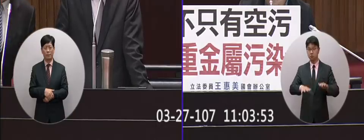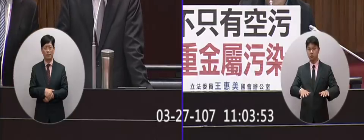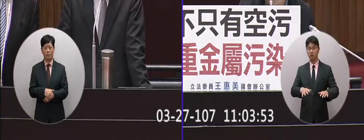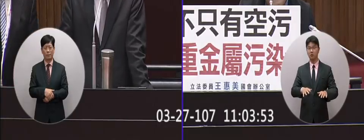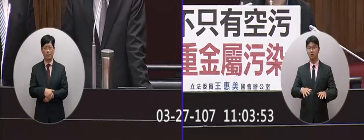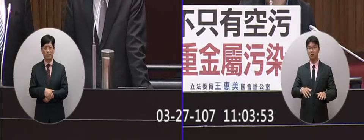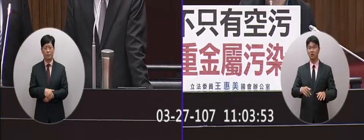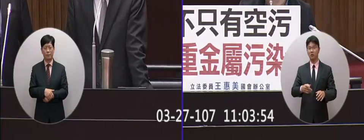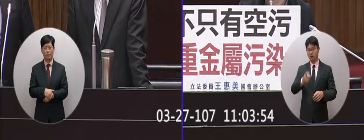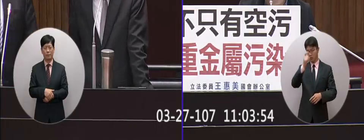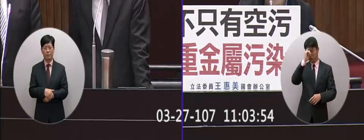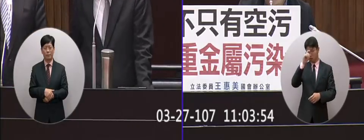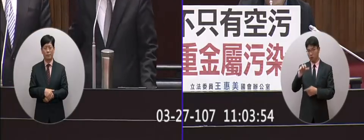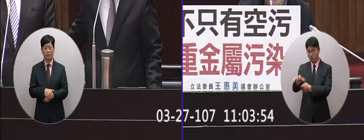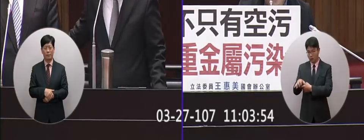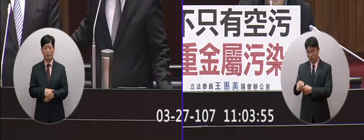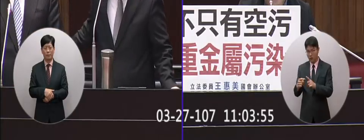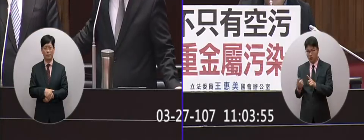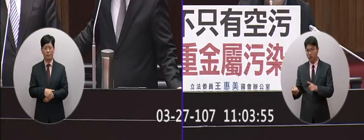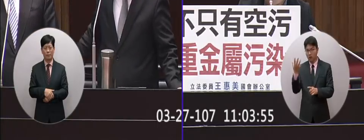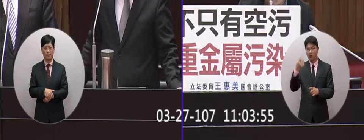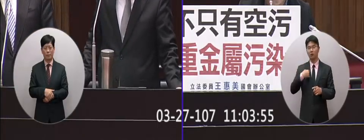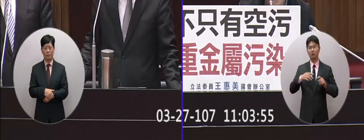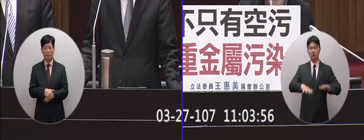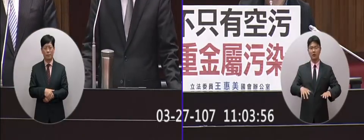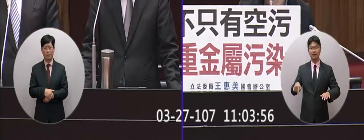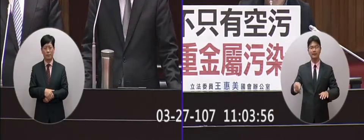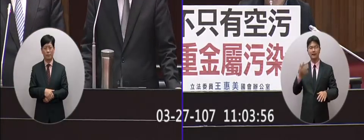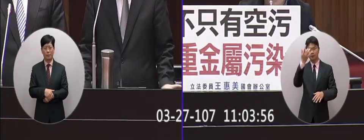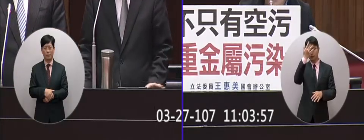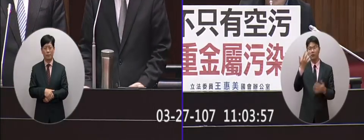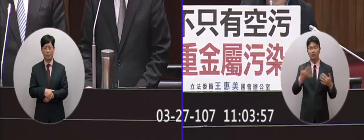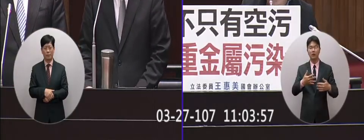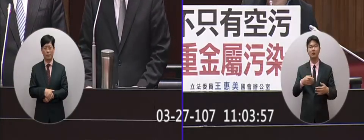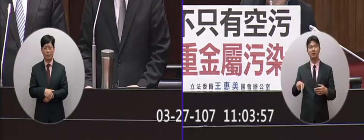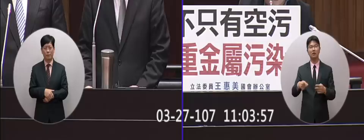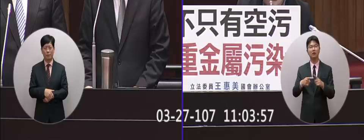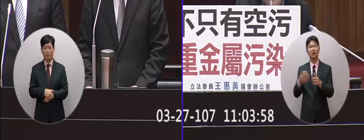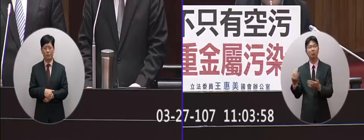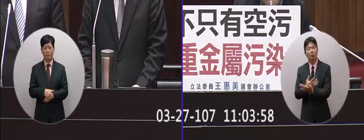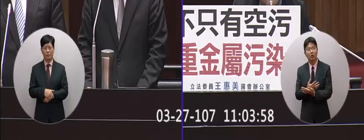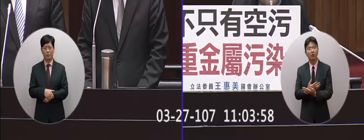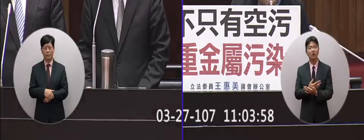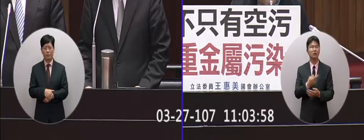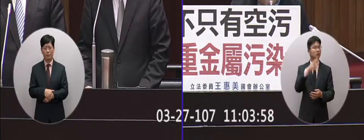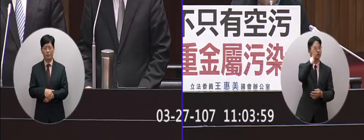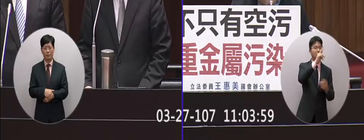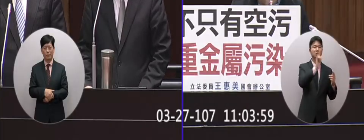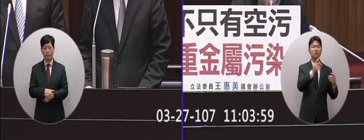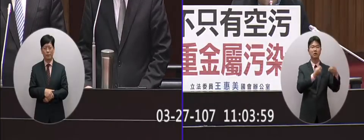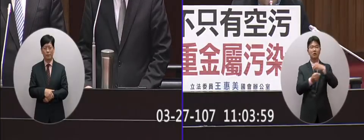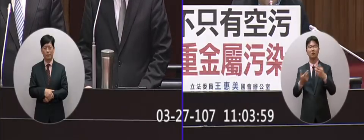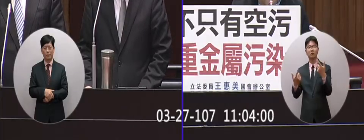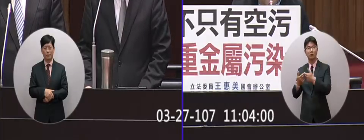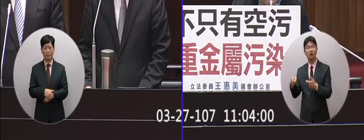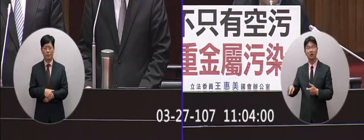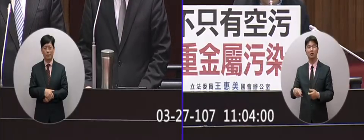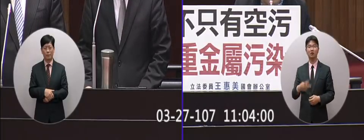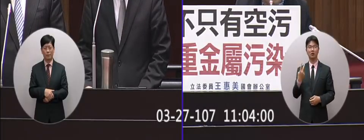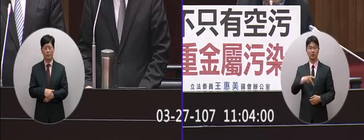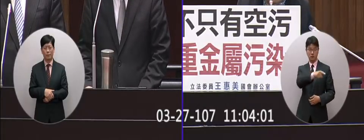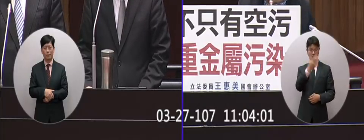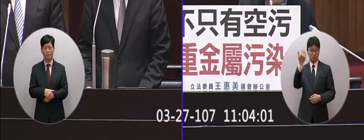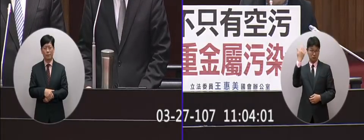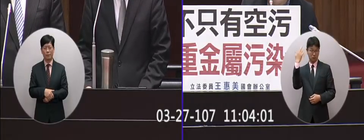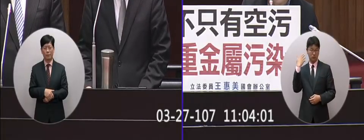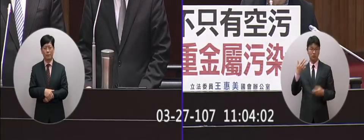要青农回来，那台湾面临这么一大的困境，那我们到底这个人力荒我们要怎么样来解决？那因为您过去呢做了非常多的